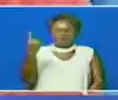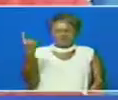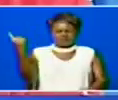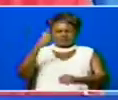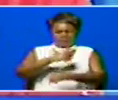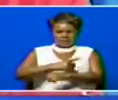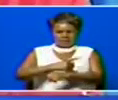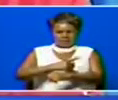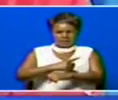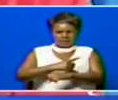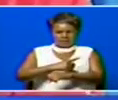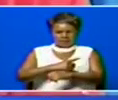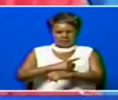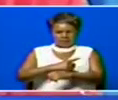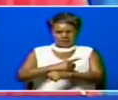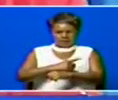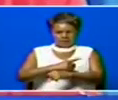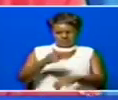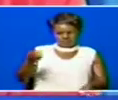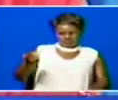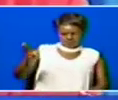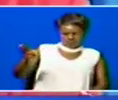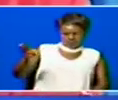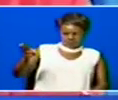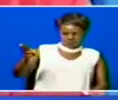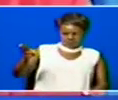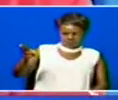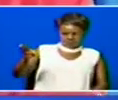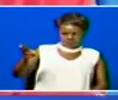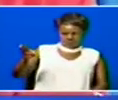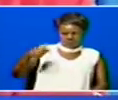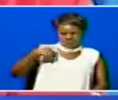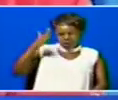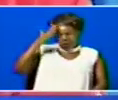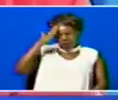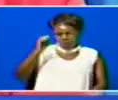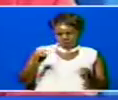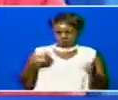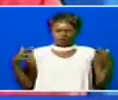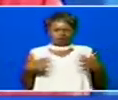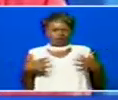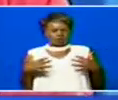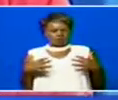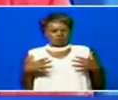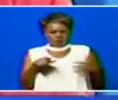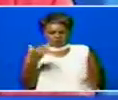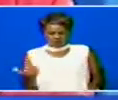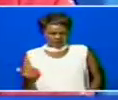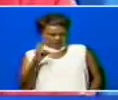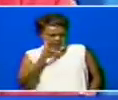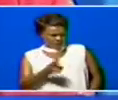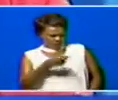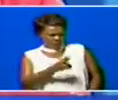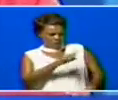kwanza, alipokuja, ametoa gun, ameweka kwa meza. Then unajua, siku ile tu umeshtukia kwa sababu wewe ni mtoto.